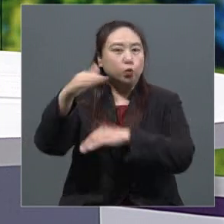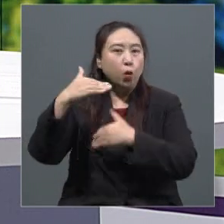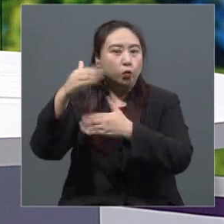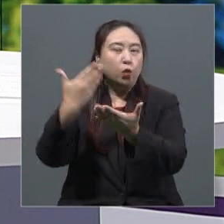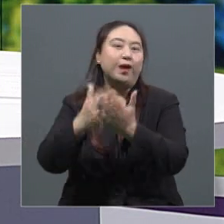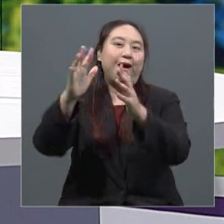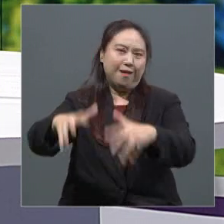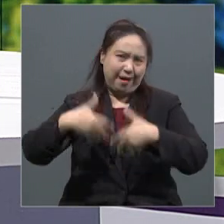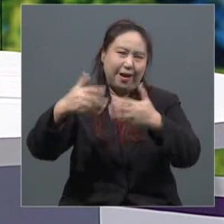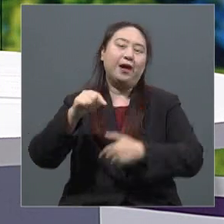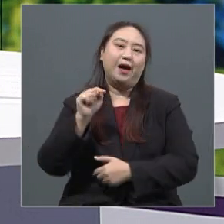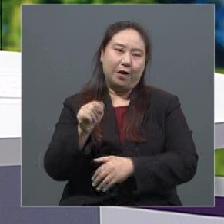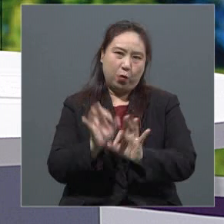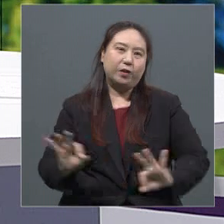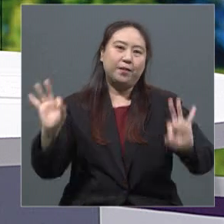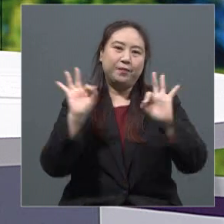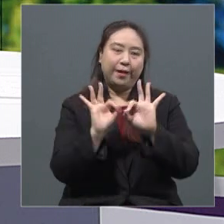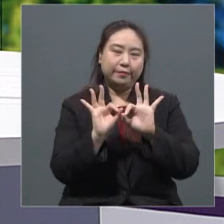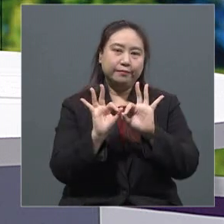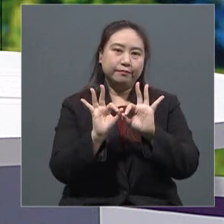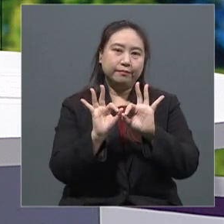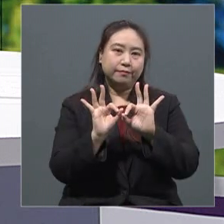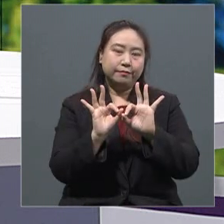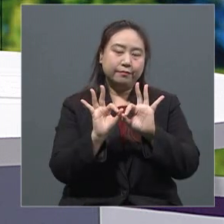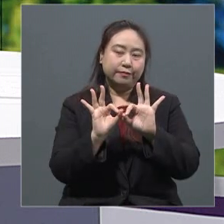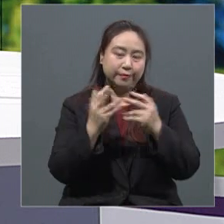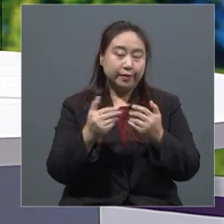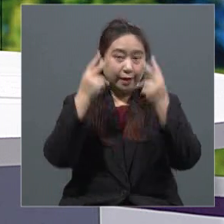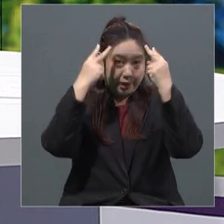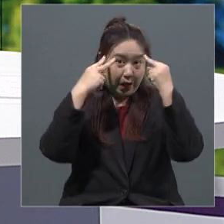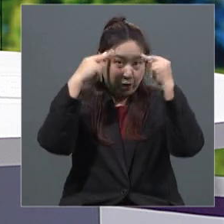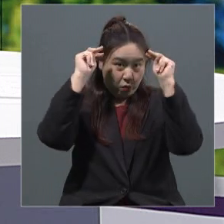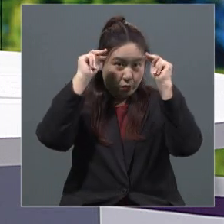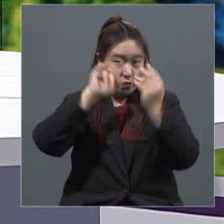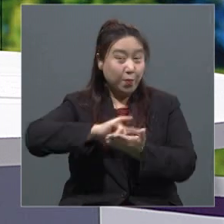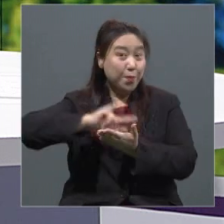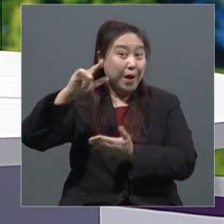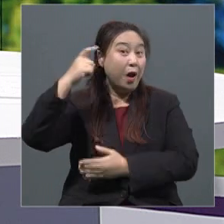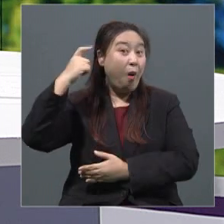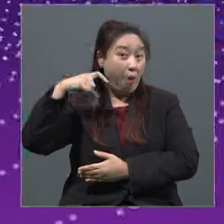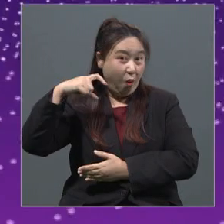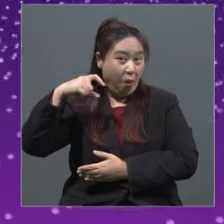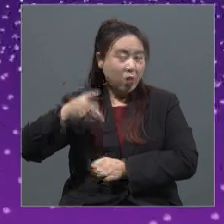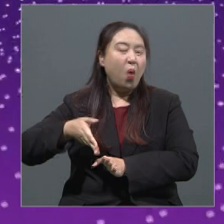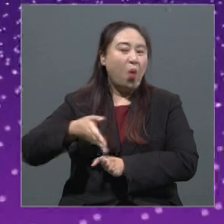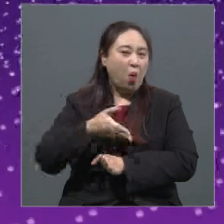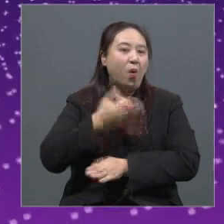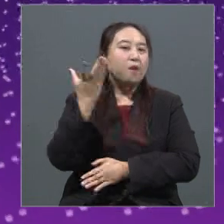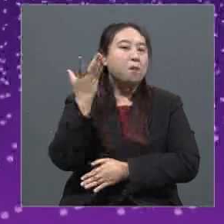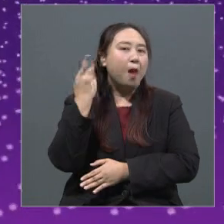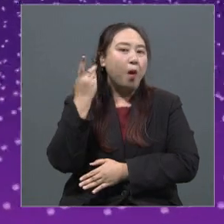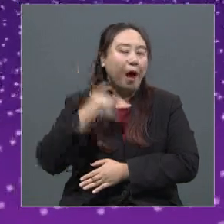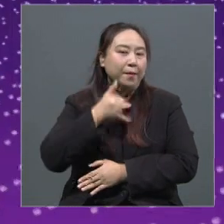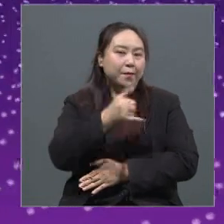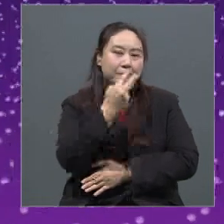ด้วยเช่นเดียวกันนะครับก่อนที่ท่านนายกรัฐมนตรีจะเดินทางไปปฏิบัติภารกิจที่ฮ่องกงเนี่ยเมื่อวานนี้ท่านนายกไปตรวจเยี่ยมการดำเนินงานของ